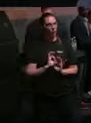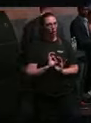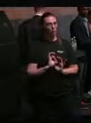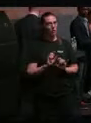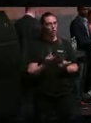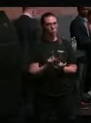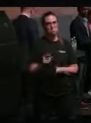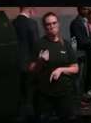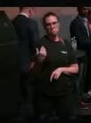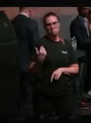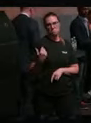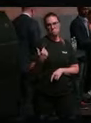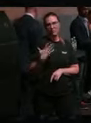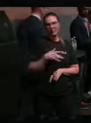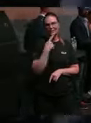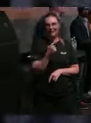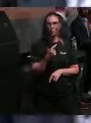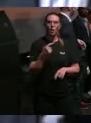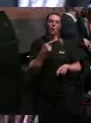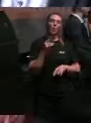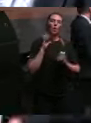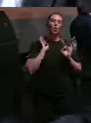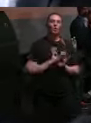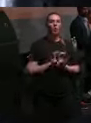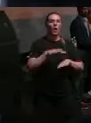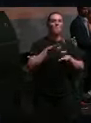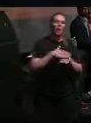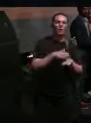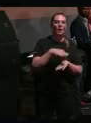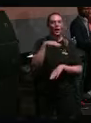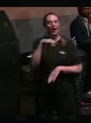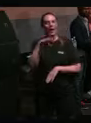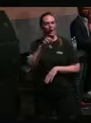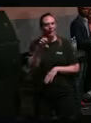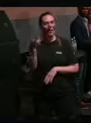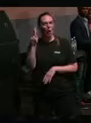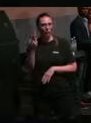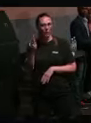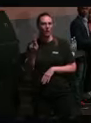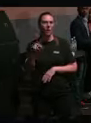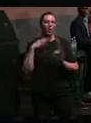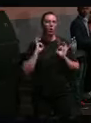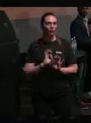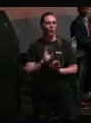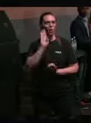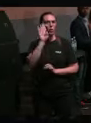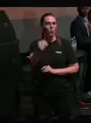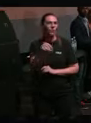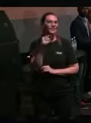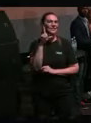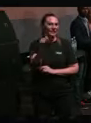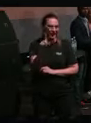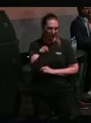kommune, nemlig Utsira kommune, Marte Eide Klovning. Vi må høre hvordan går det der blant dem som skal være hele Norges